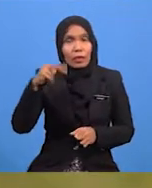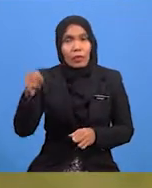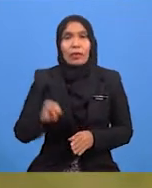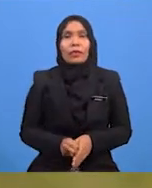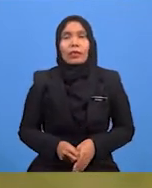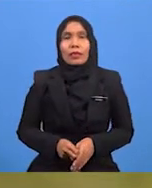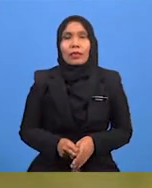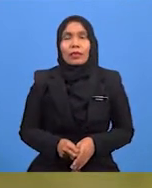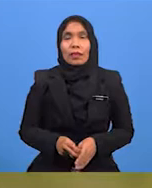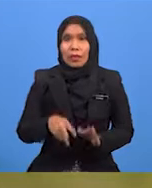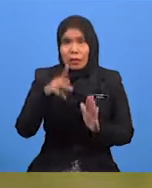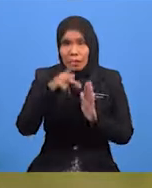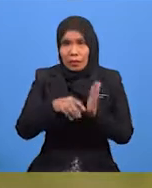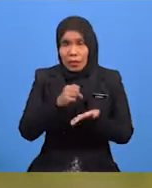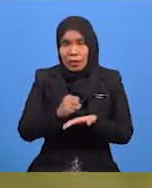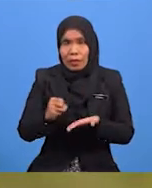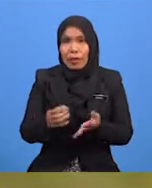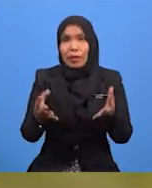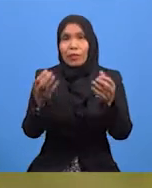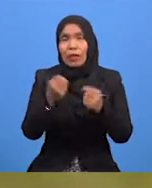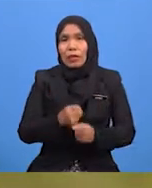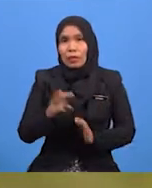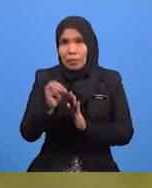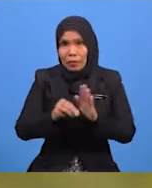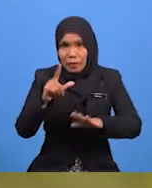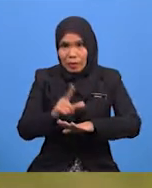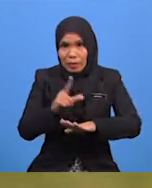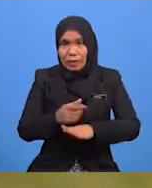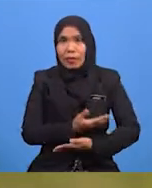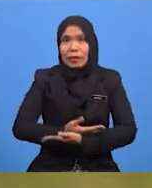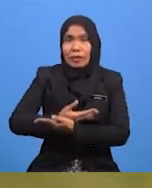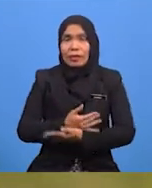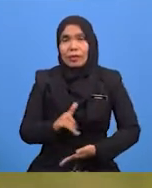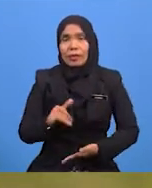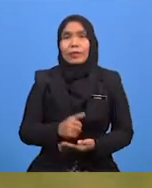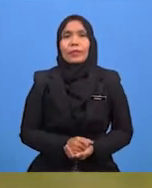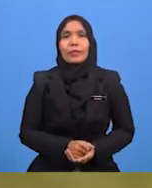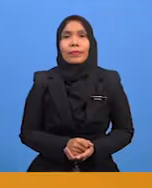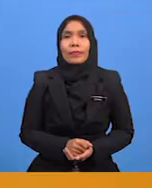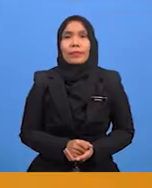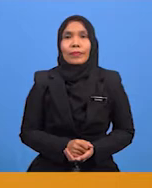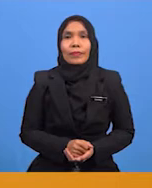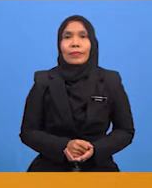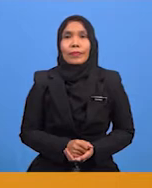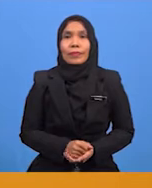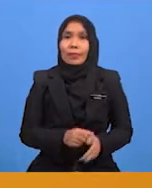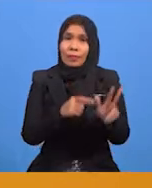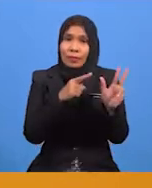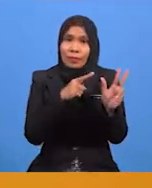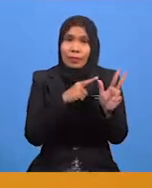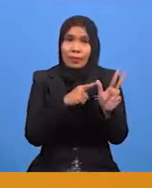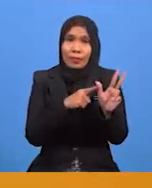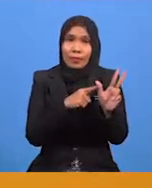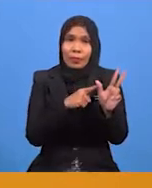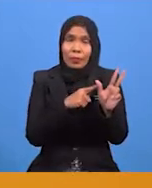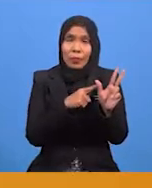agar berani menghadapi cabaran dalam kehidupan. Nilai yang seterusnya yang